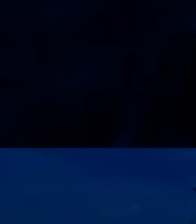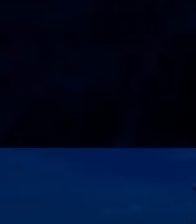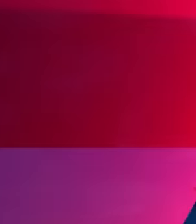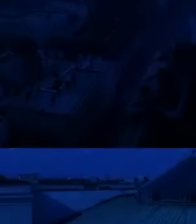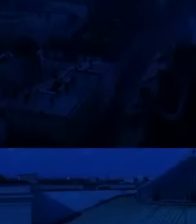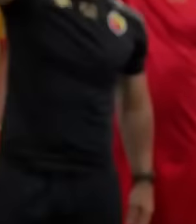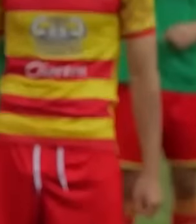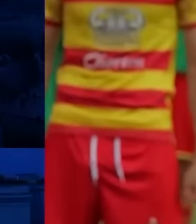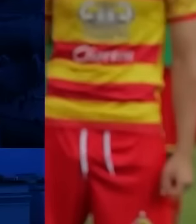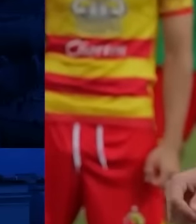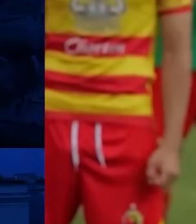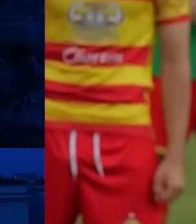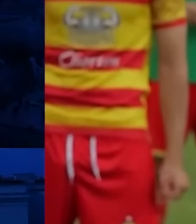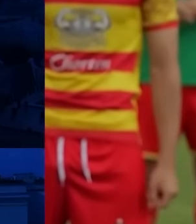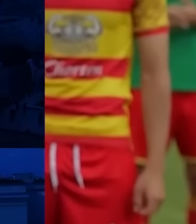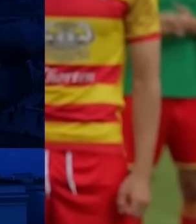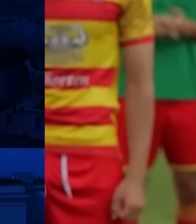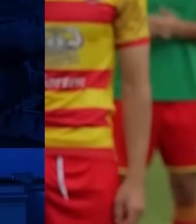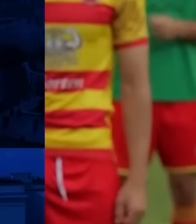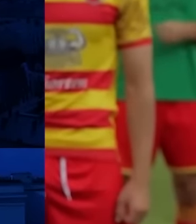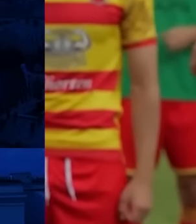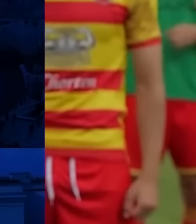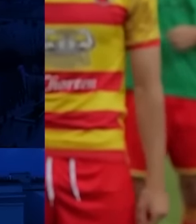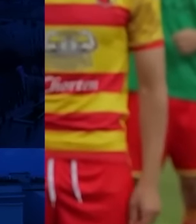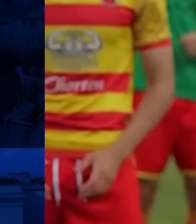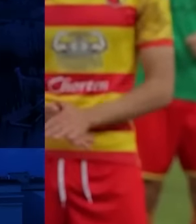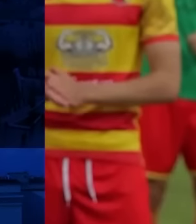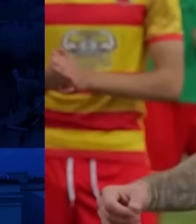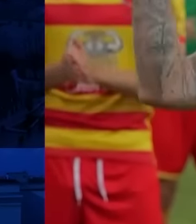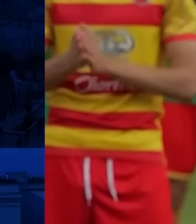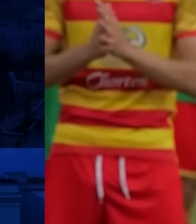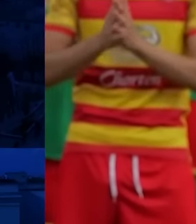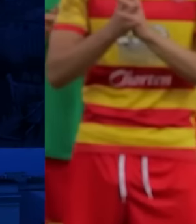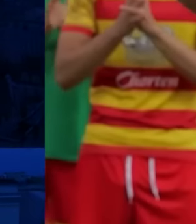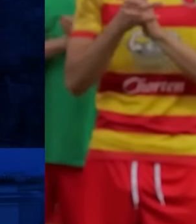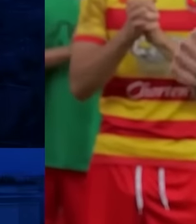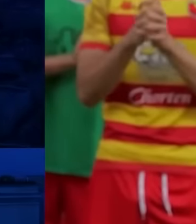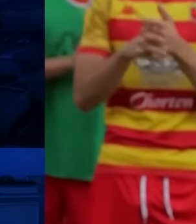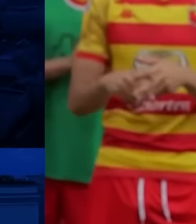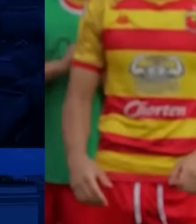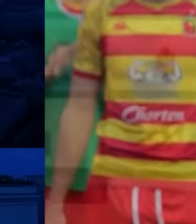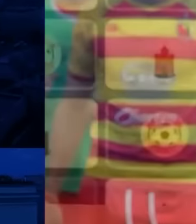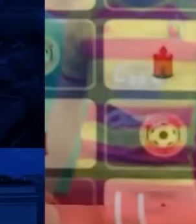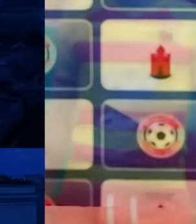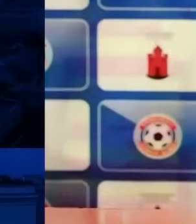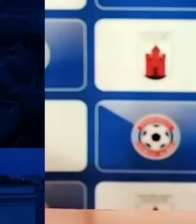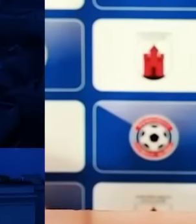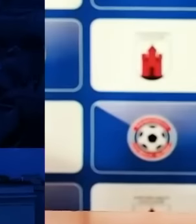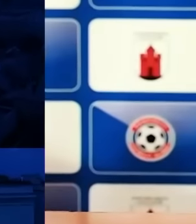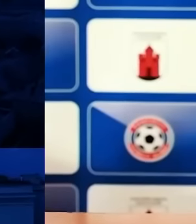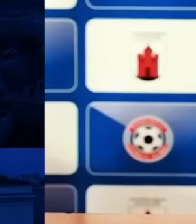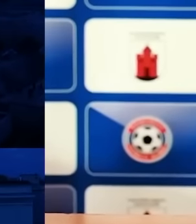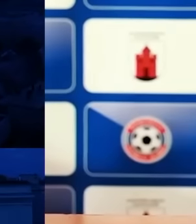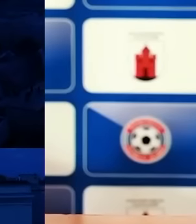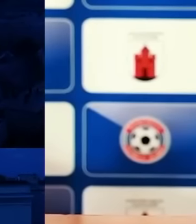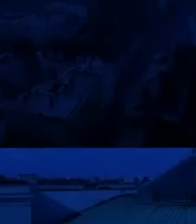kobiet. Jagiellonia Białystok w eliminacjach do Ligi Mistrzów rozgromiła litewskiego rywala 4-0. Zwiększa to jej szanse na awans